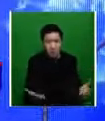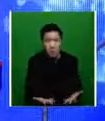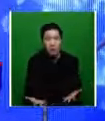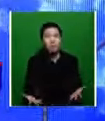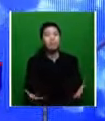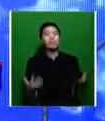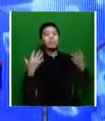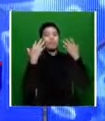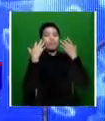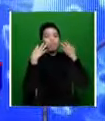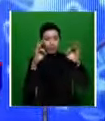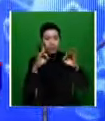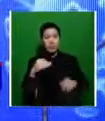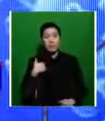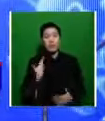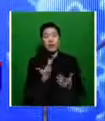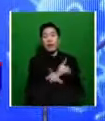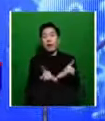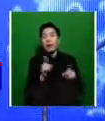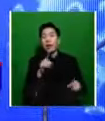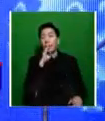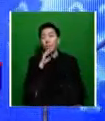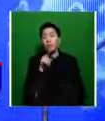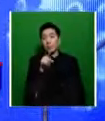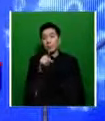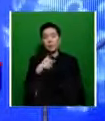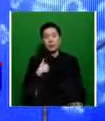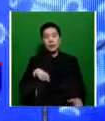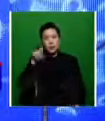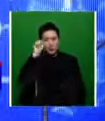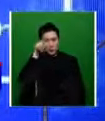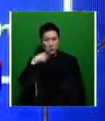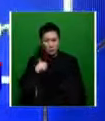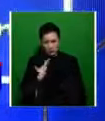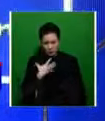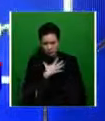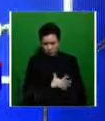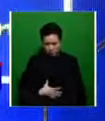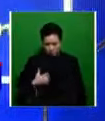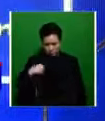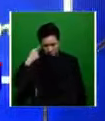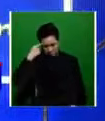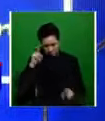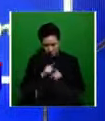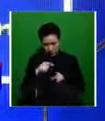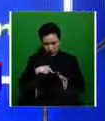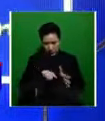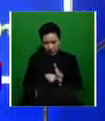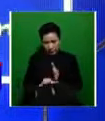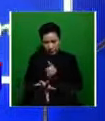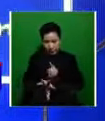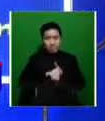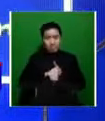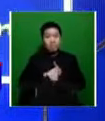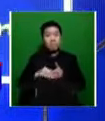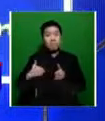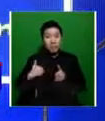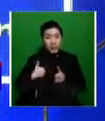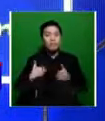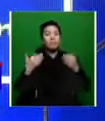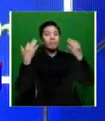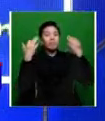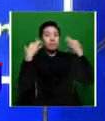รีถ้าในกรณีที่ท่านมีเหตุบ่งชี้ว่าอาจจะติดเชื้อโควิดได้นะครับ